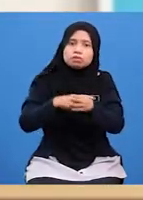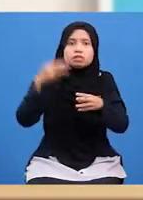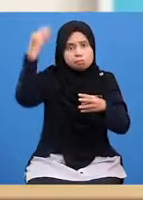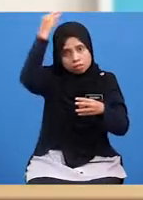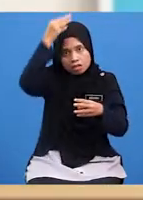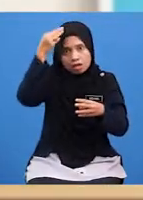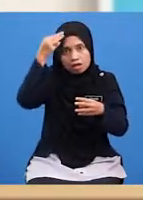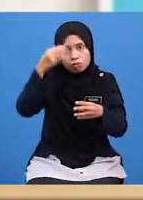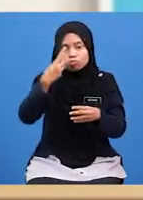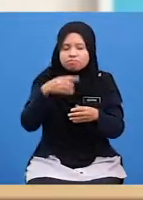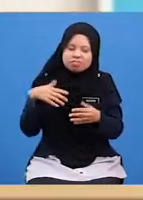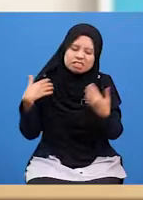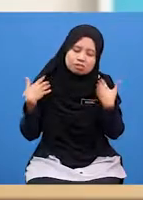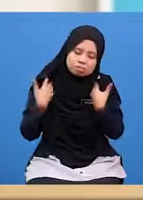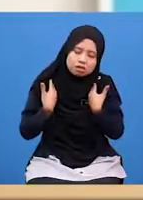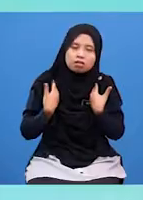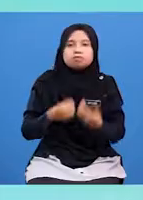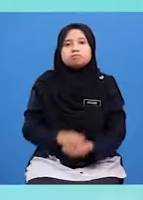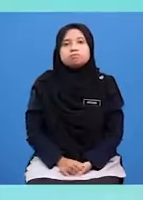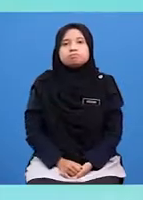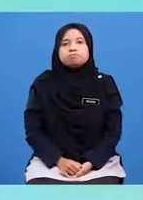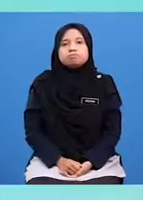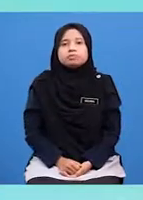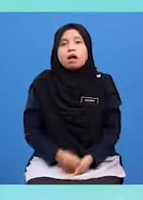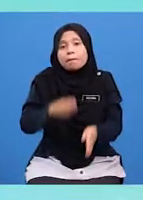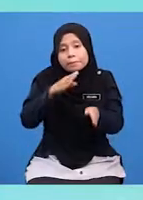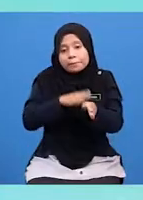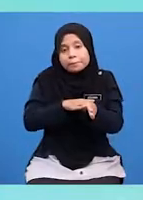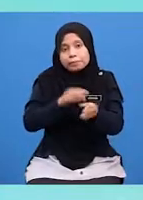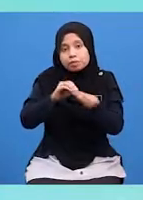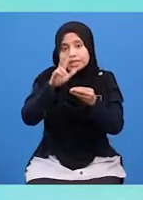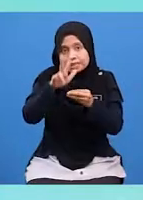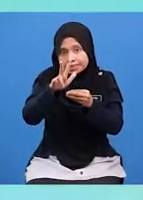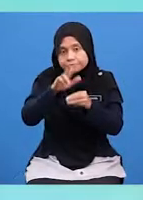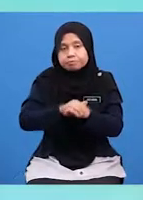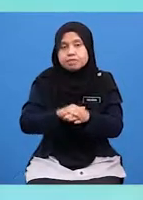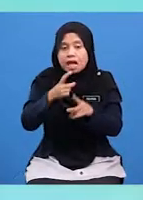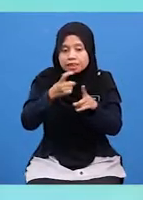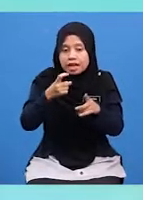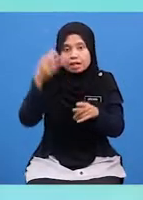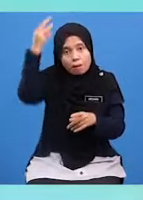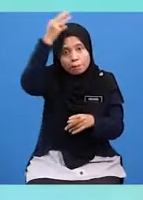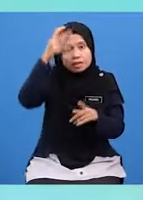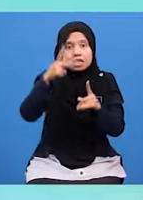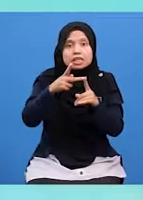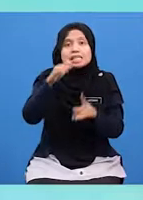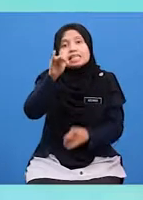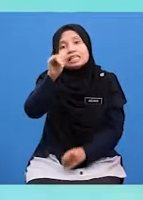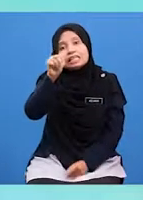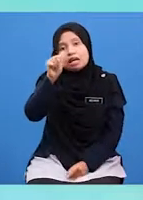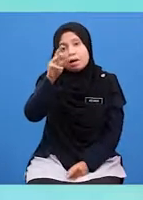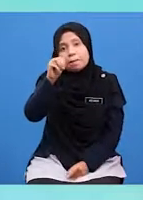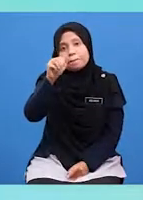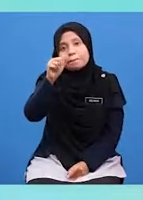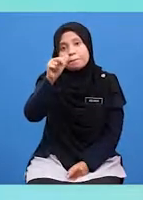lemah untuk meneruskan haji yang kedua. Pada peringkat ketiga, dari Mekah menuju ke Yaman,